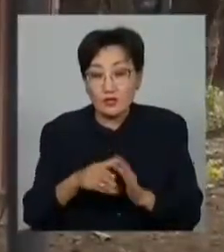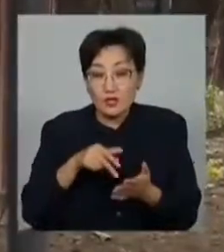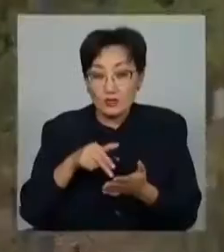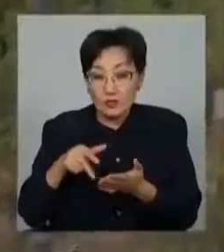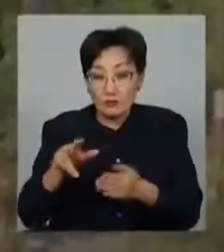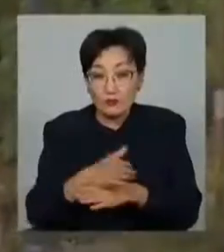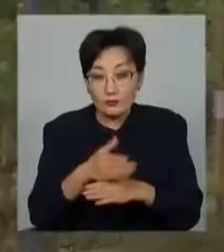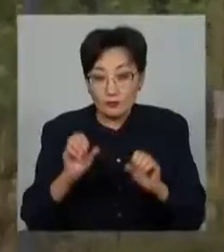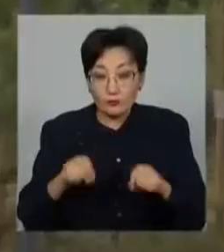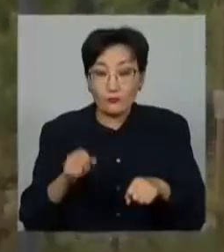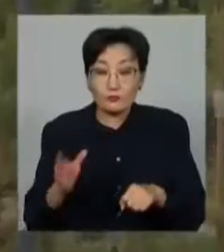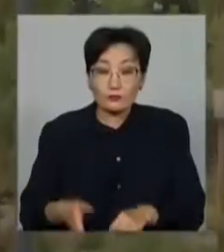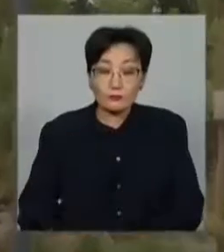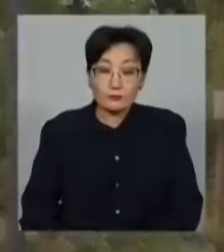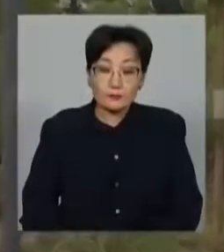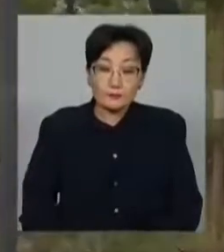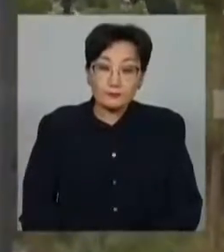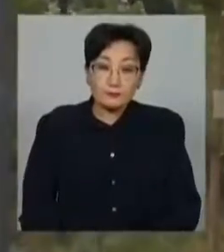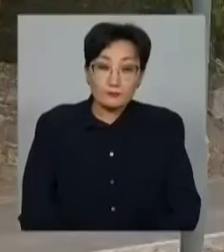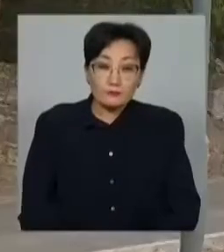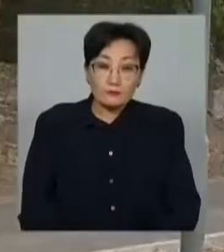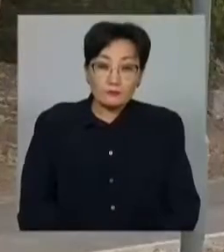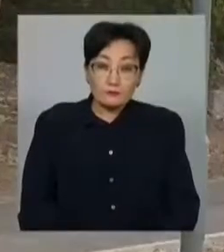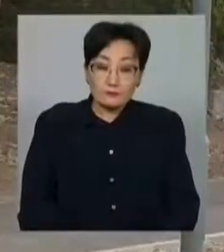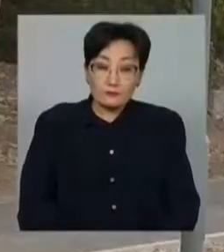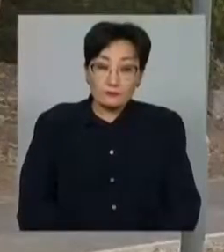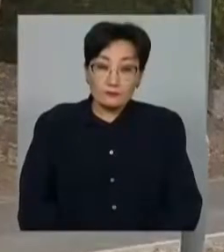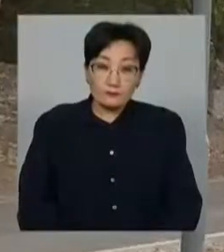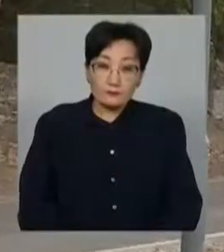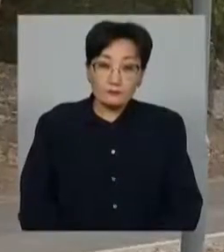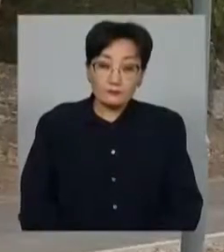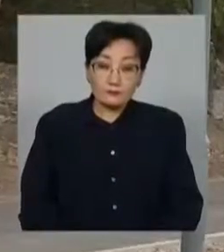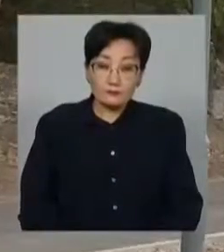серуендеуіне мүмкіндік жасалады. Аяулым Көлжігіт, Жаслан Өмірзақов, Алматы телеарнасы.